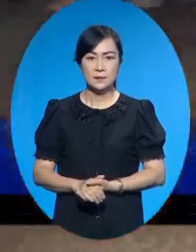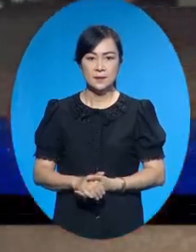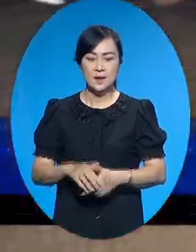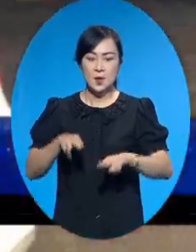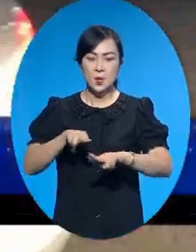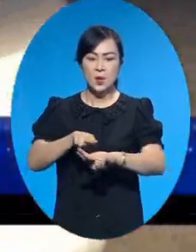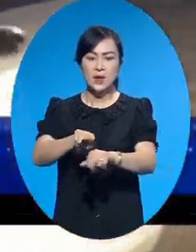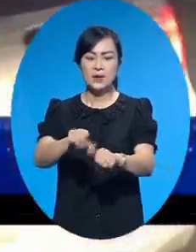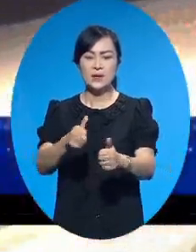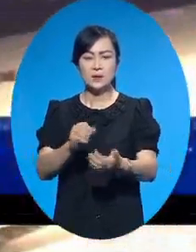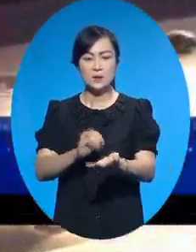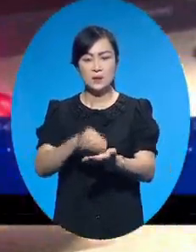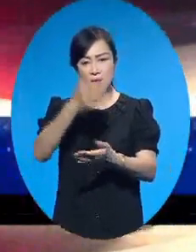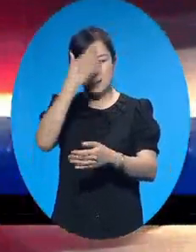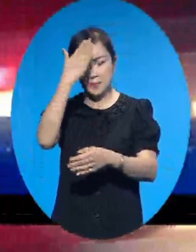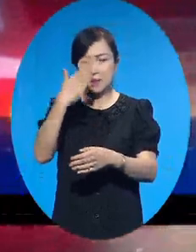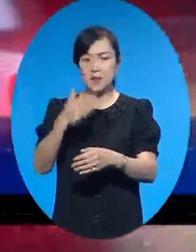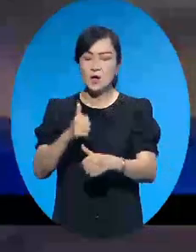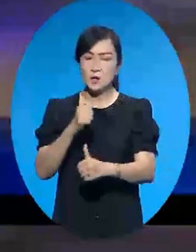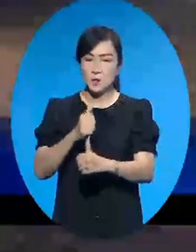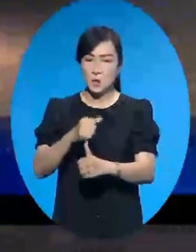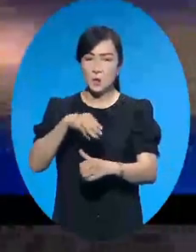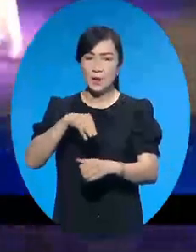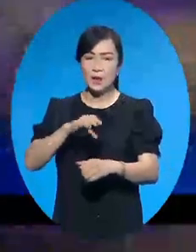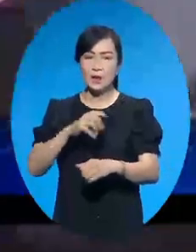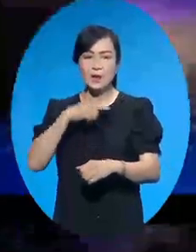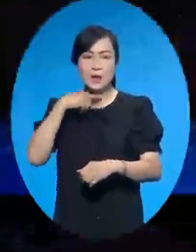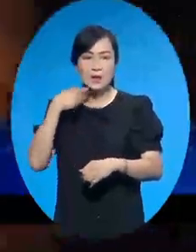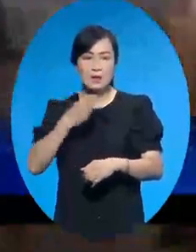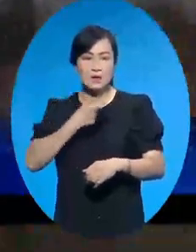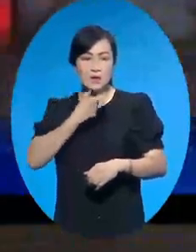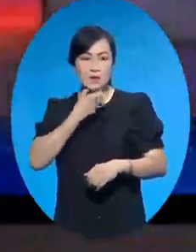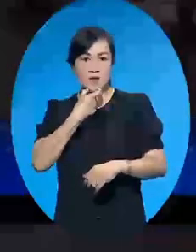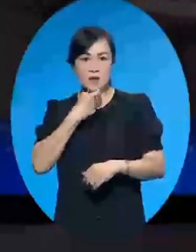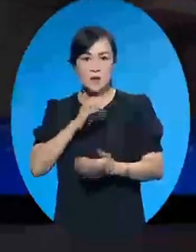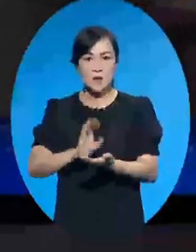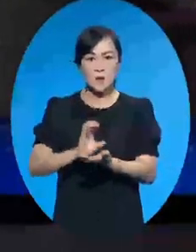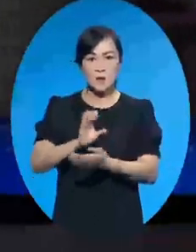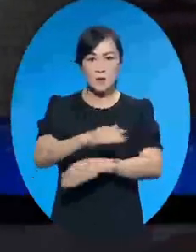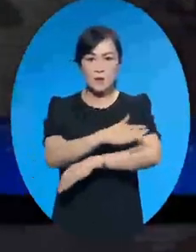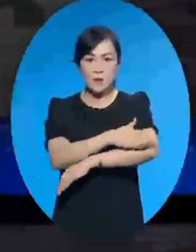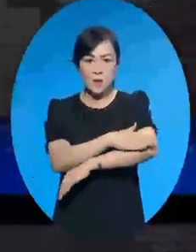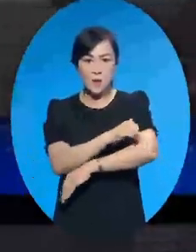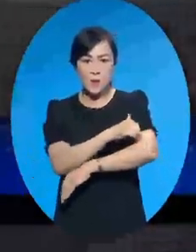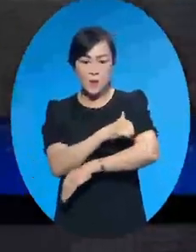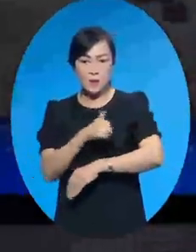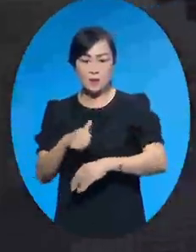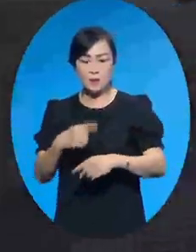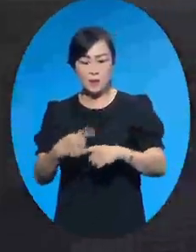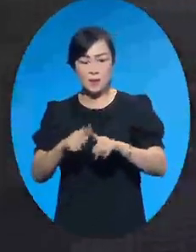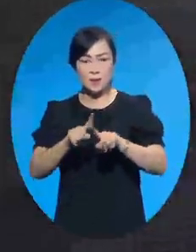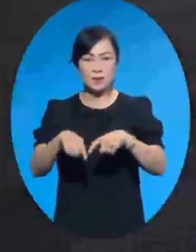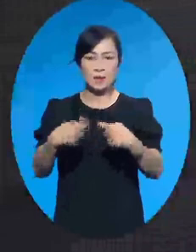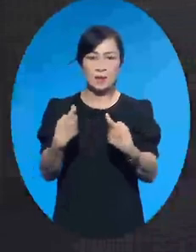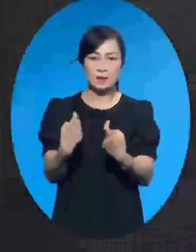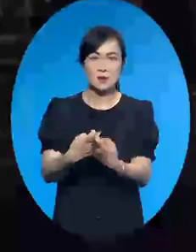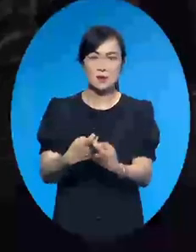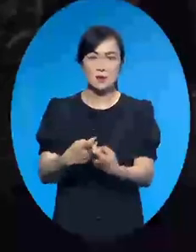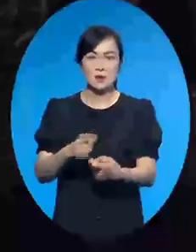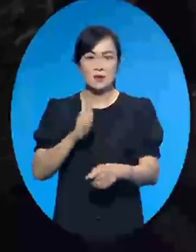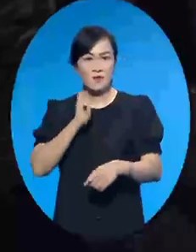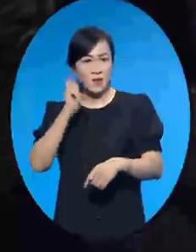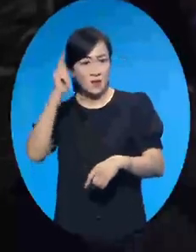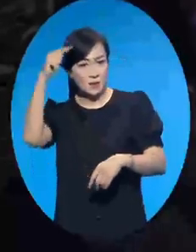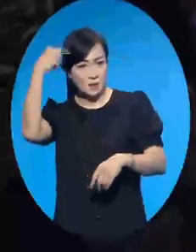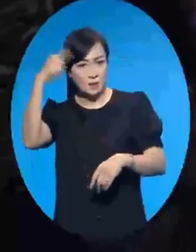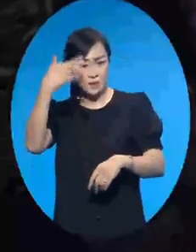Chưa rõ nguyên nhân thảm kịch này, chính phủ Madagascar đã hứa sẽ điều tra vụ việc và cung cấp các hỗ trợ cho các nạn nhân và gia đình của họ. Đây không